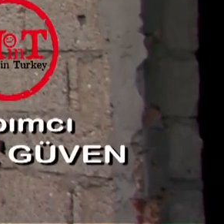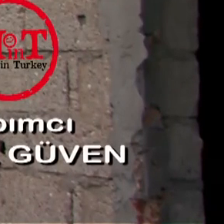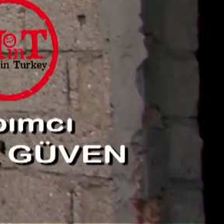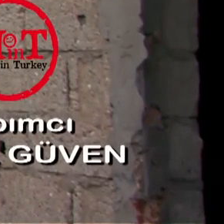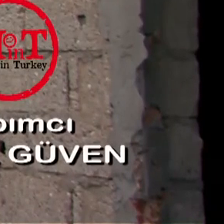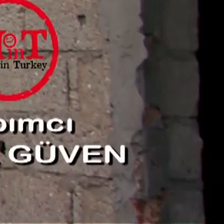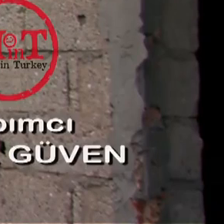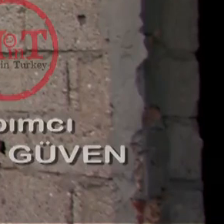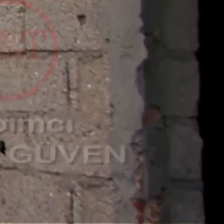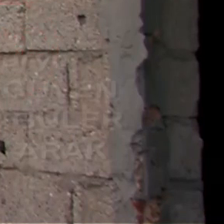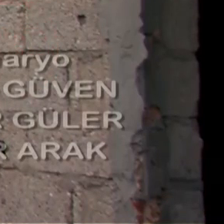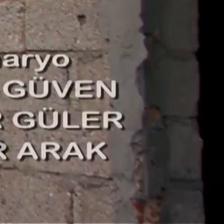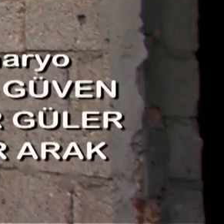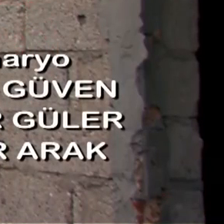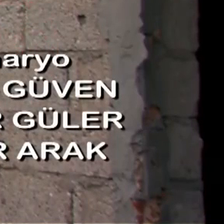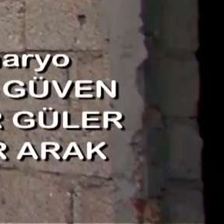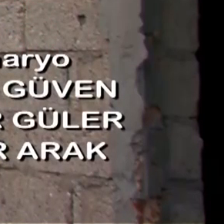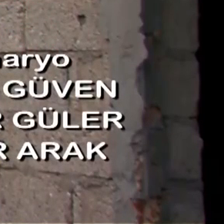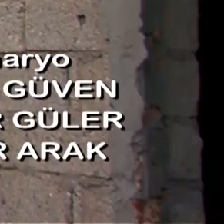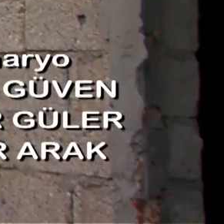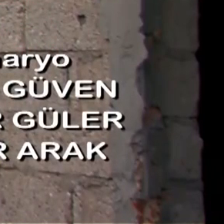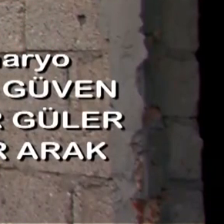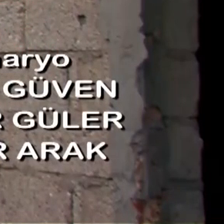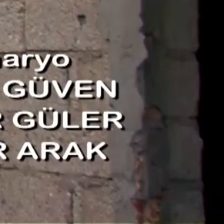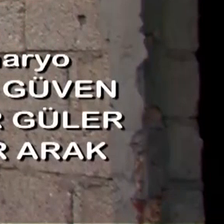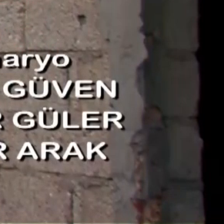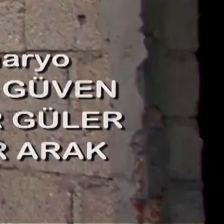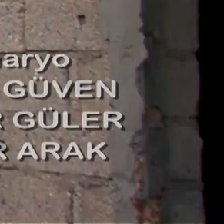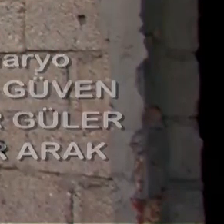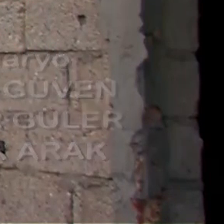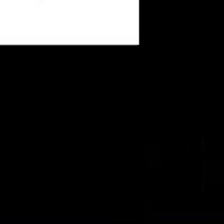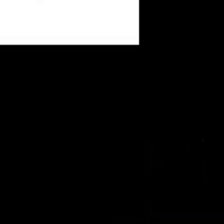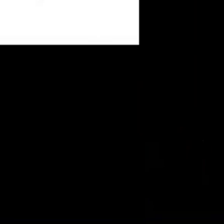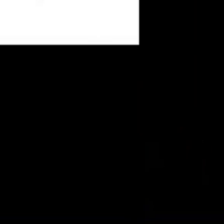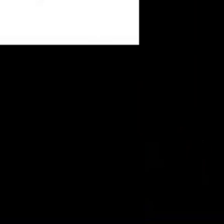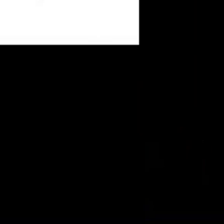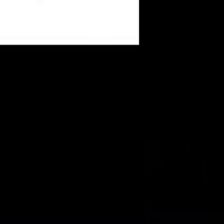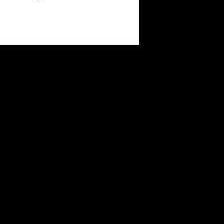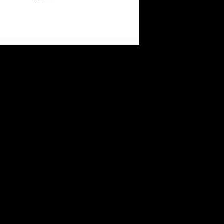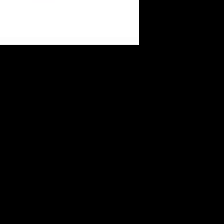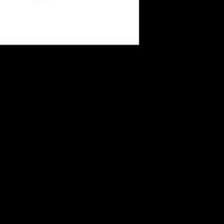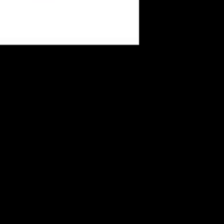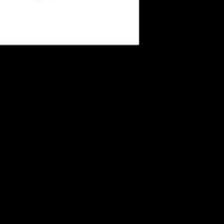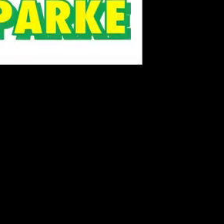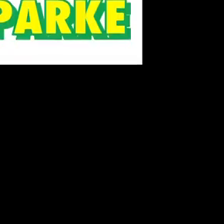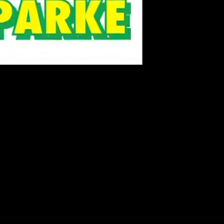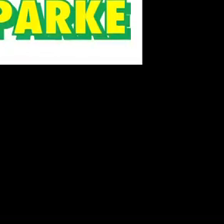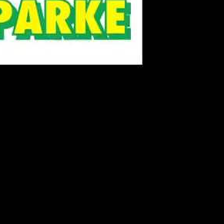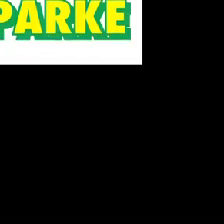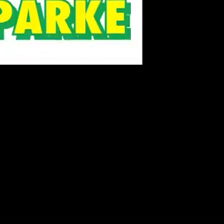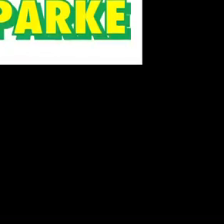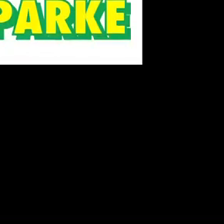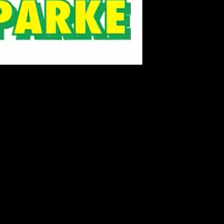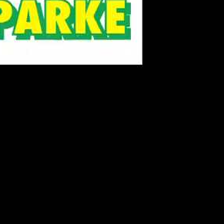www.seslibetimlemederneği.com Sesli Betimleme metin yazarı Aynur Çelebi, seslendiren Emine Kolivar. Altyazılar Nuray Ünal, Feride Tezcan, Fatih Kolivar. İşaret dili Berrak